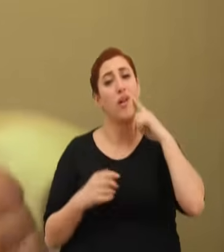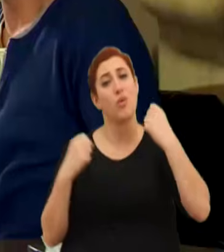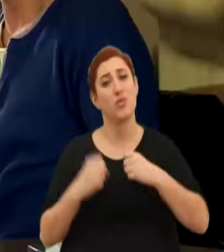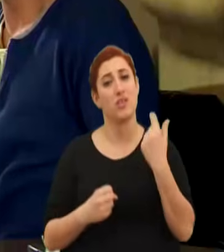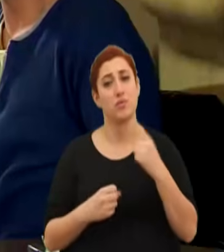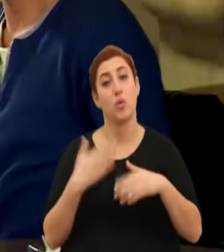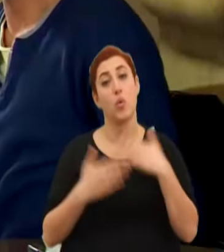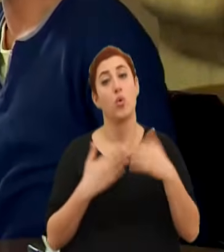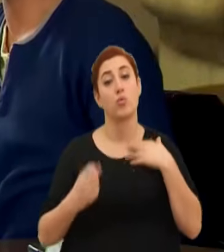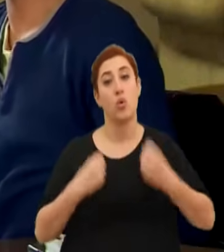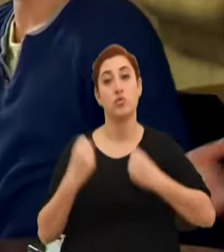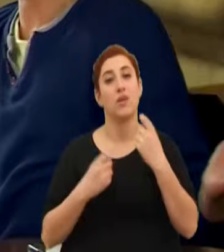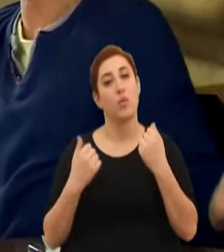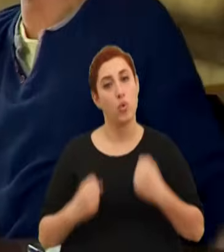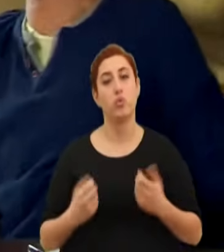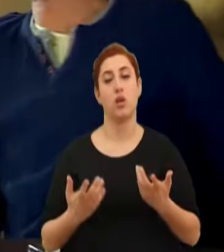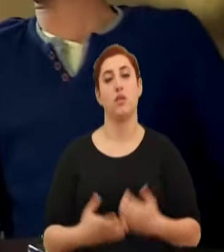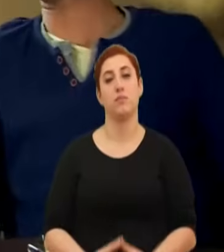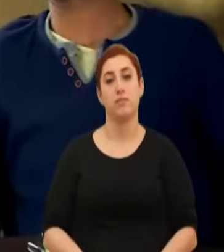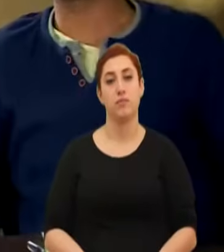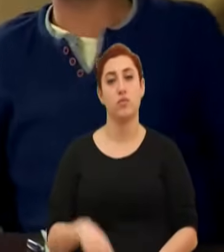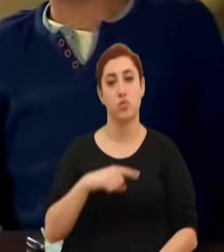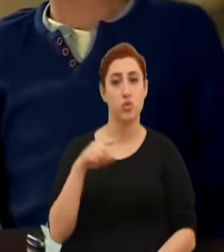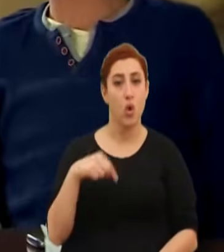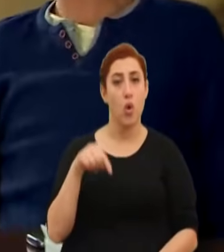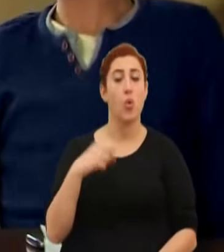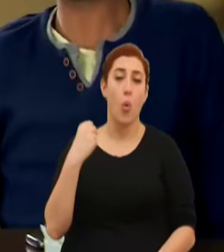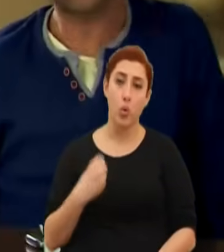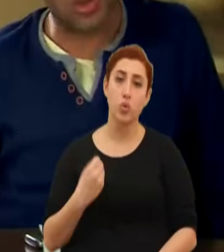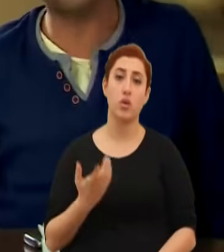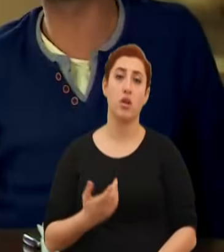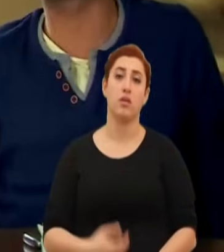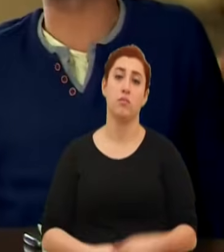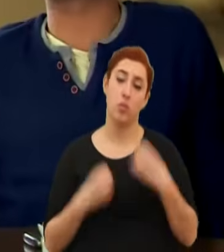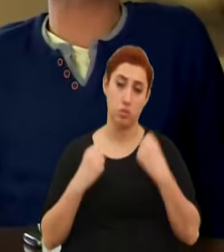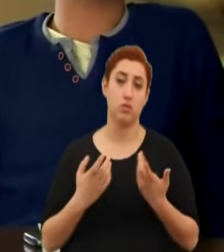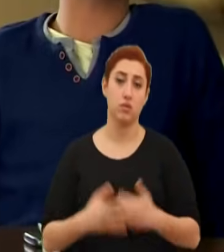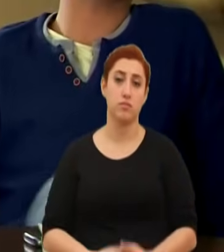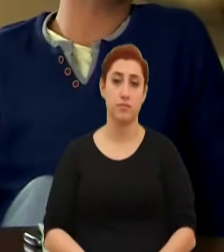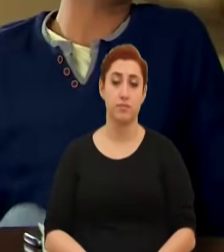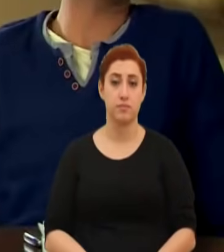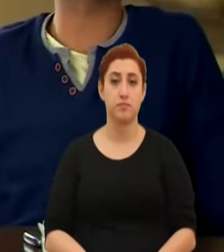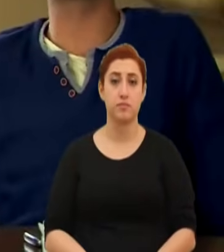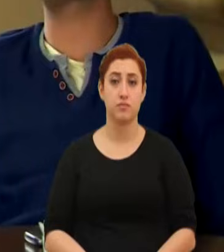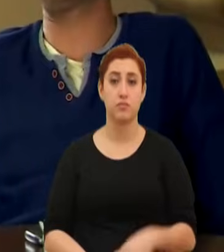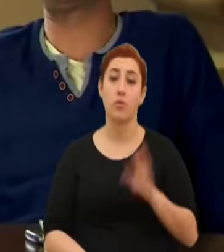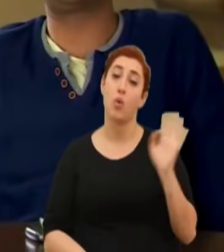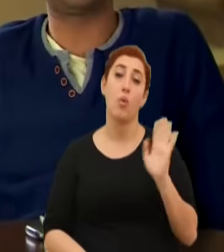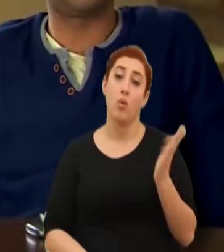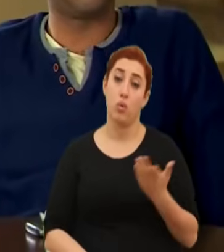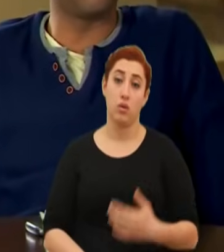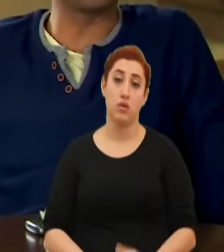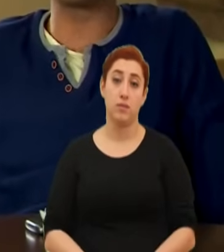oturalım biraz. Yoruldum koşuşturmaktan ya oturalım abi. Şurada şöyle oturalım. Oturalım ha. Buna sonu yok